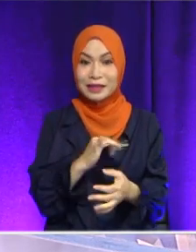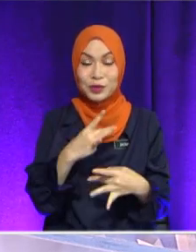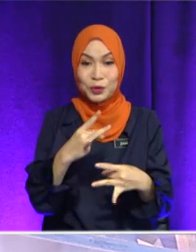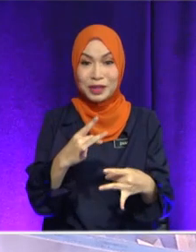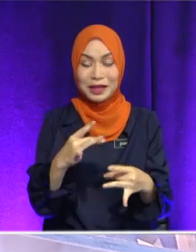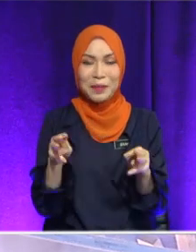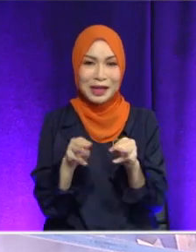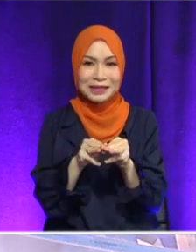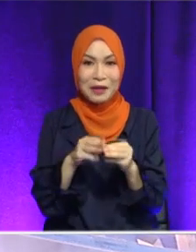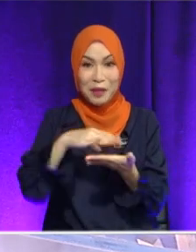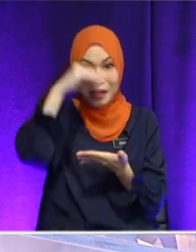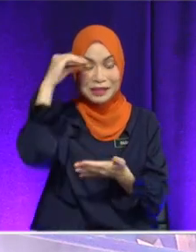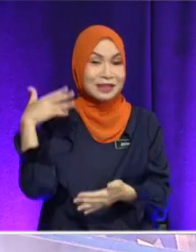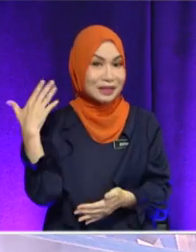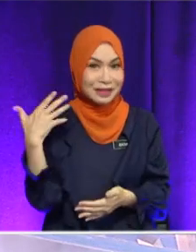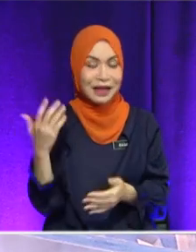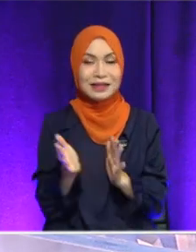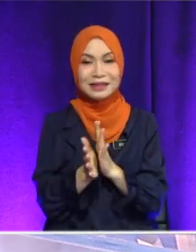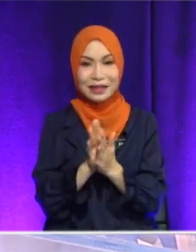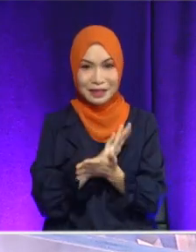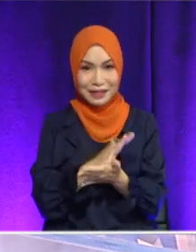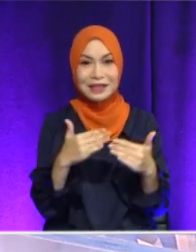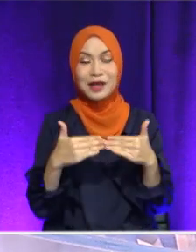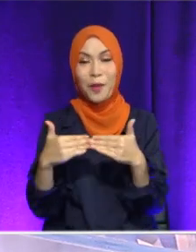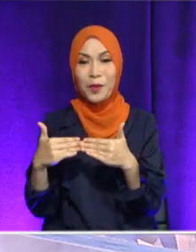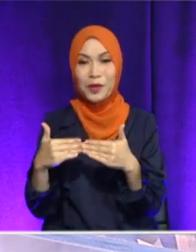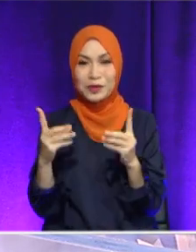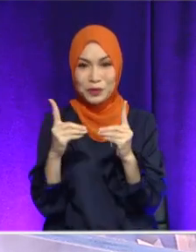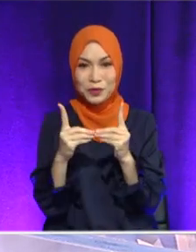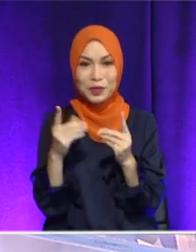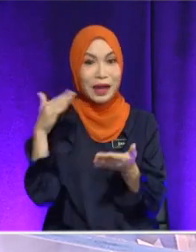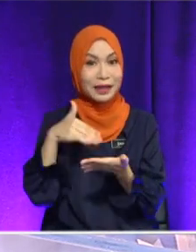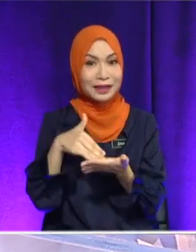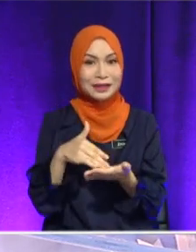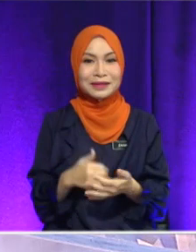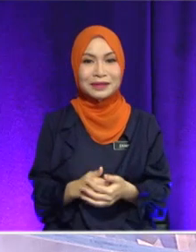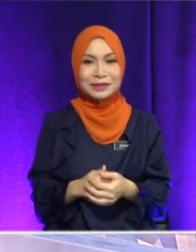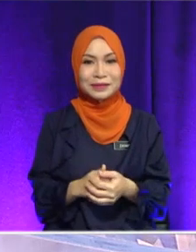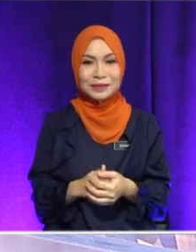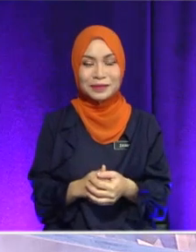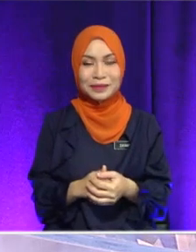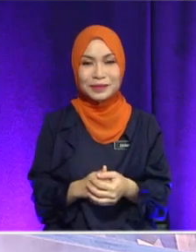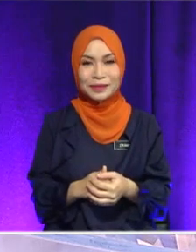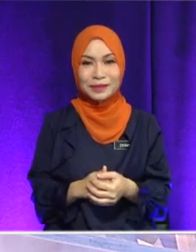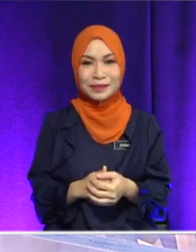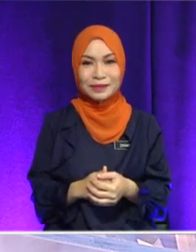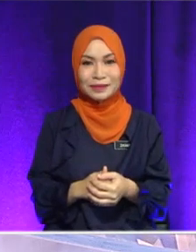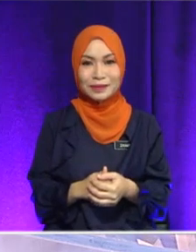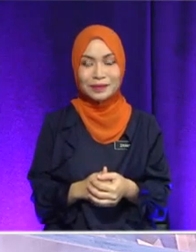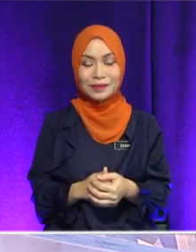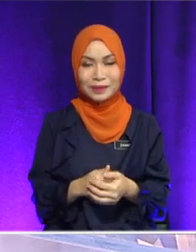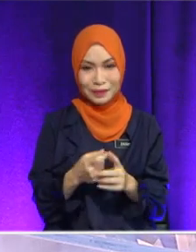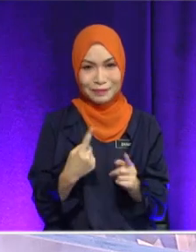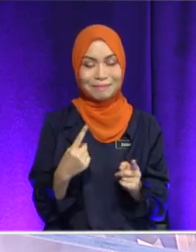abad ke-20 jadi jangan kemana teruskan Setia menonton atas dididik-cilik KPM untuk lebih banyak lagi menarik